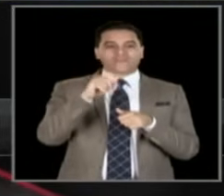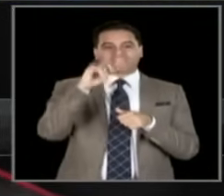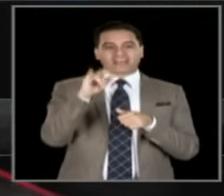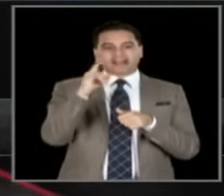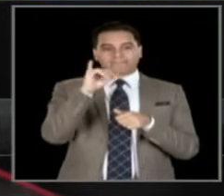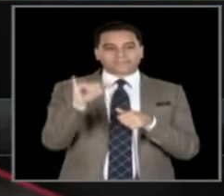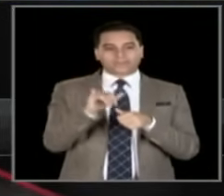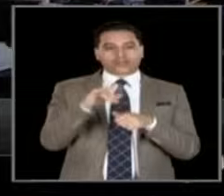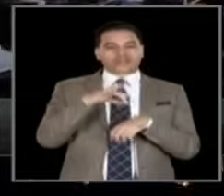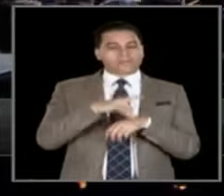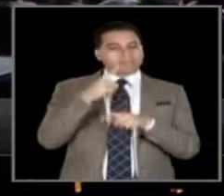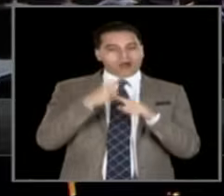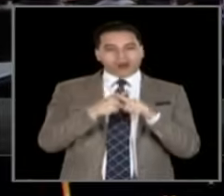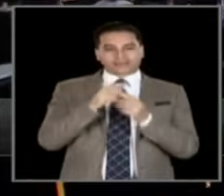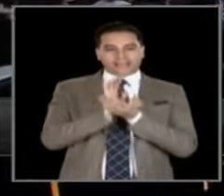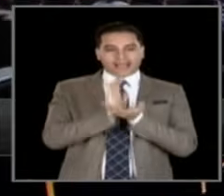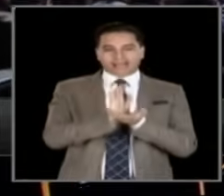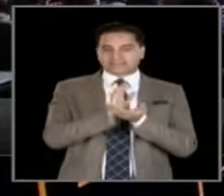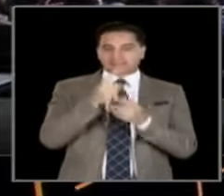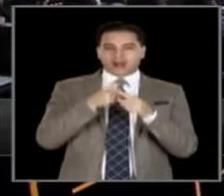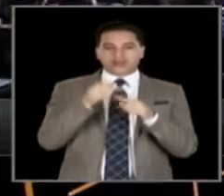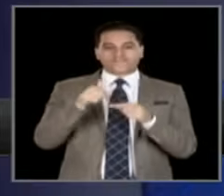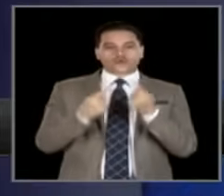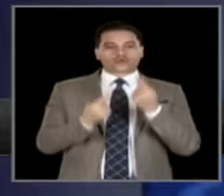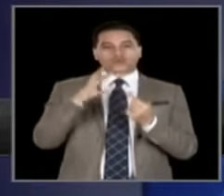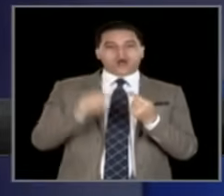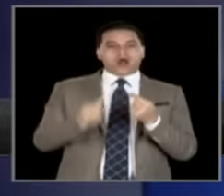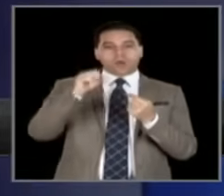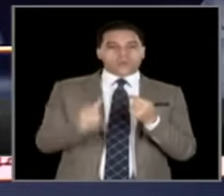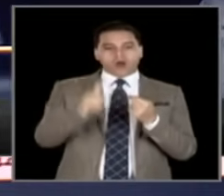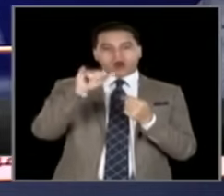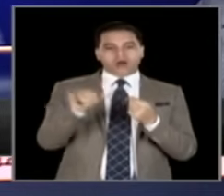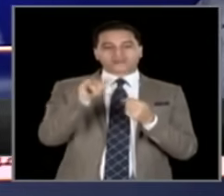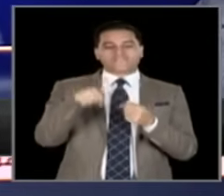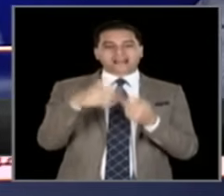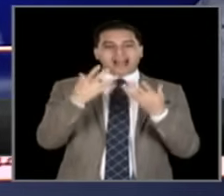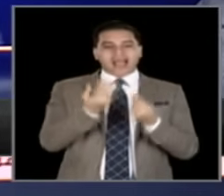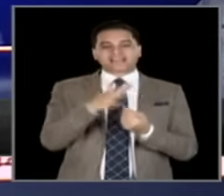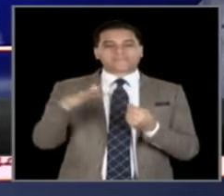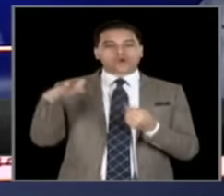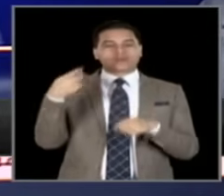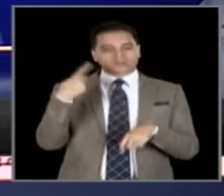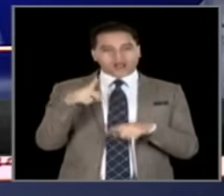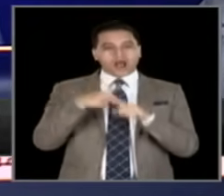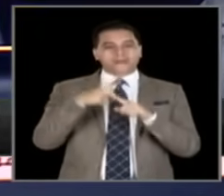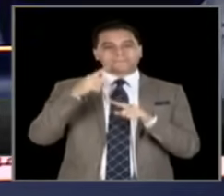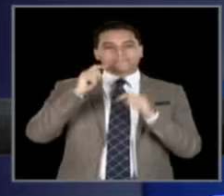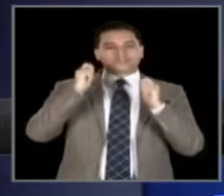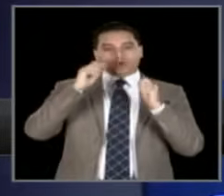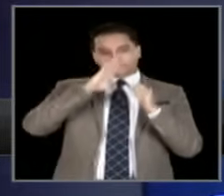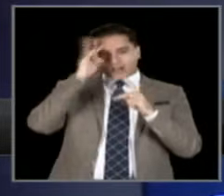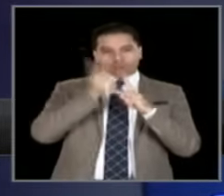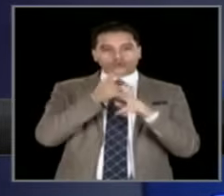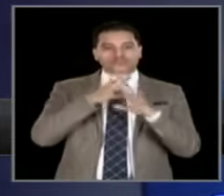نابط طب غلط في اي محيط تقع جزر هواي الهادي صح قامت ثوره الملك والشعب عام